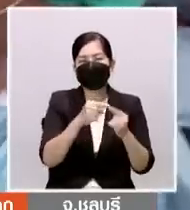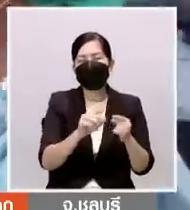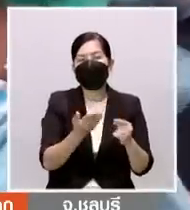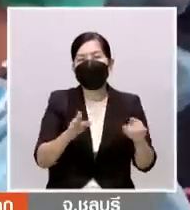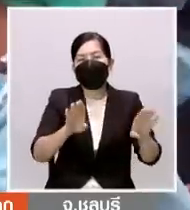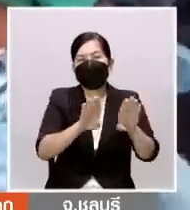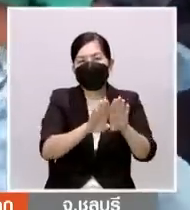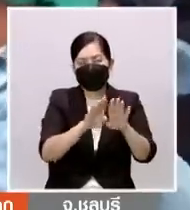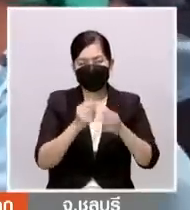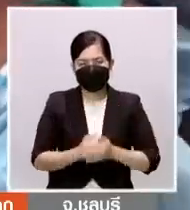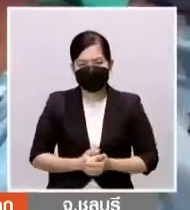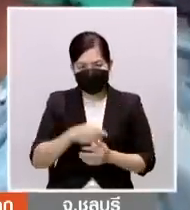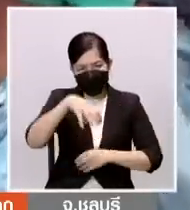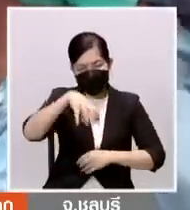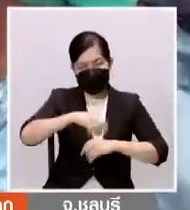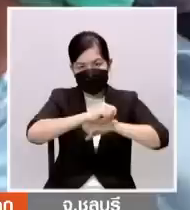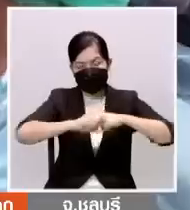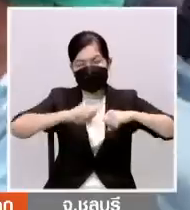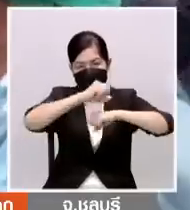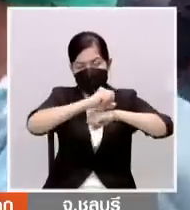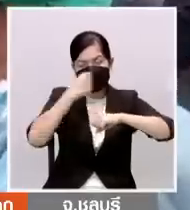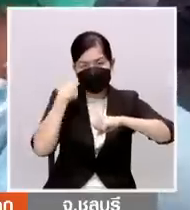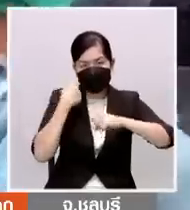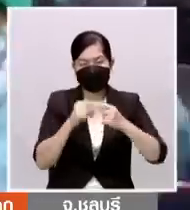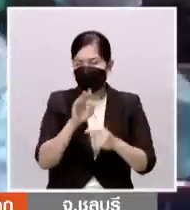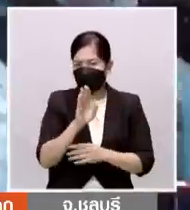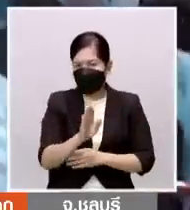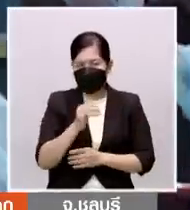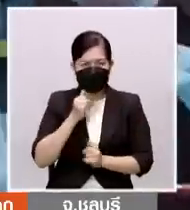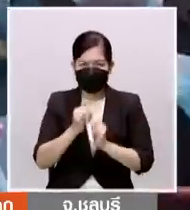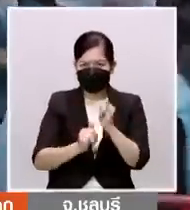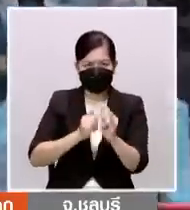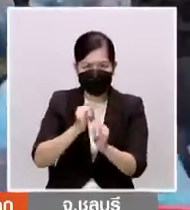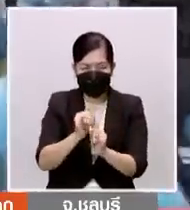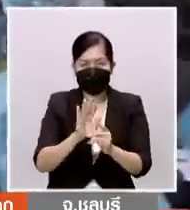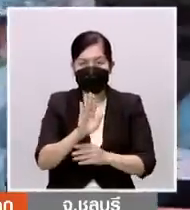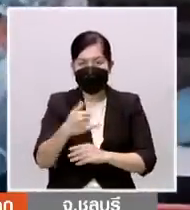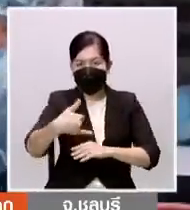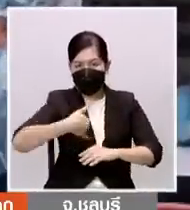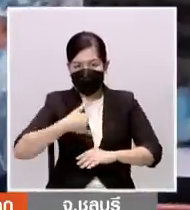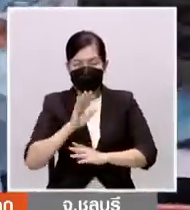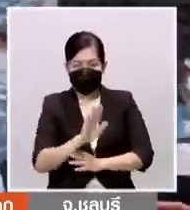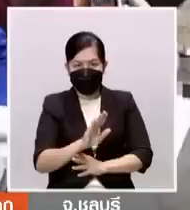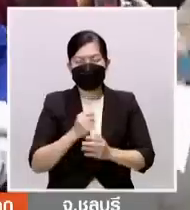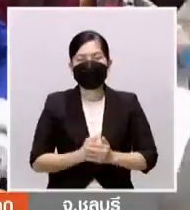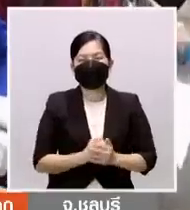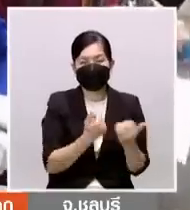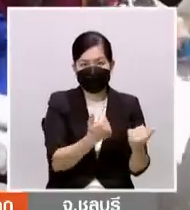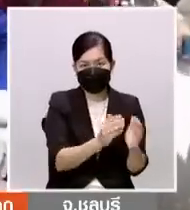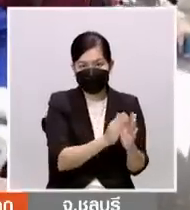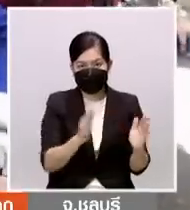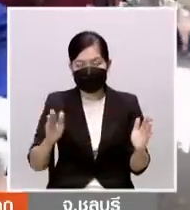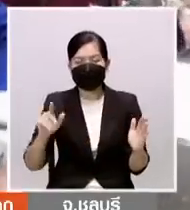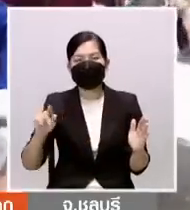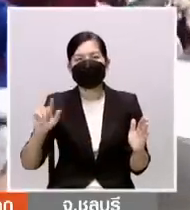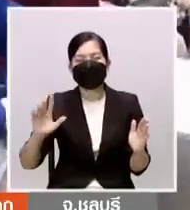คันทรงมีให้ผู้ใดเข้าออกในพื้นที่ตั้งแต่วันที่28มิถุนายนก็คือวันนี้ไปจนถึง25กรกฎา